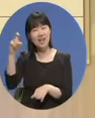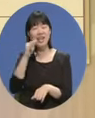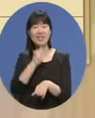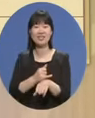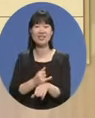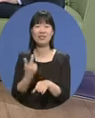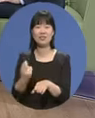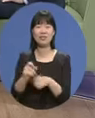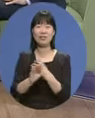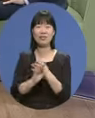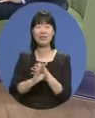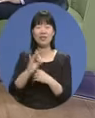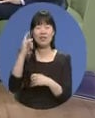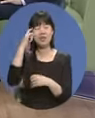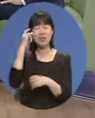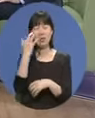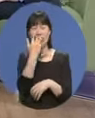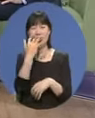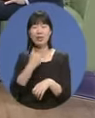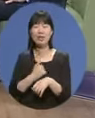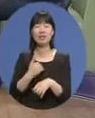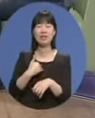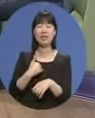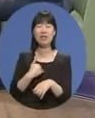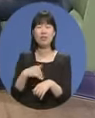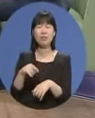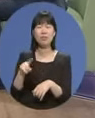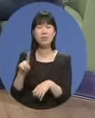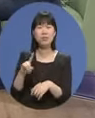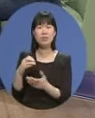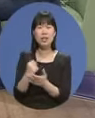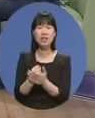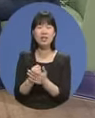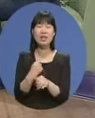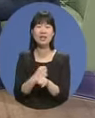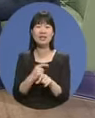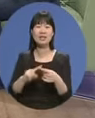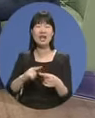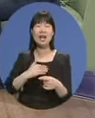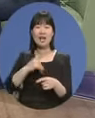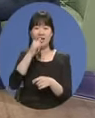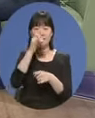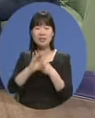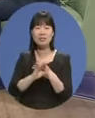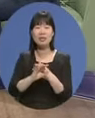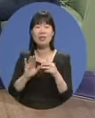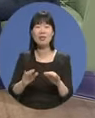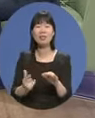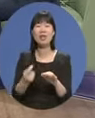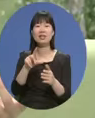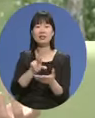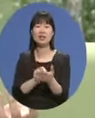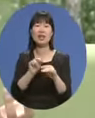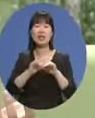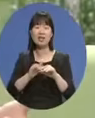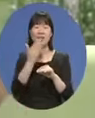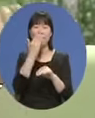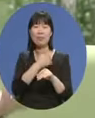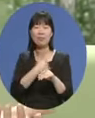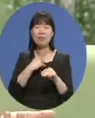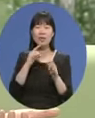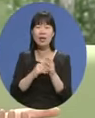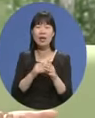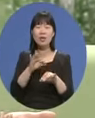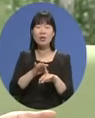아 근데 이렇게 하다 보면 잡념에 내가 잡념을 뭘 가지고 잡념을 하는지를 알게 되면 빨리 그 문제를 해결하면 되는 거잖아요.